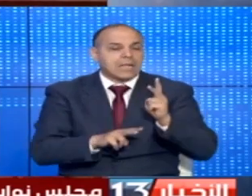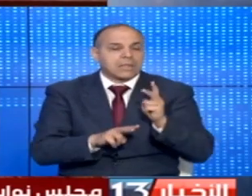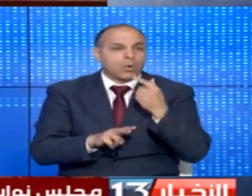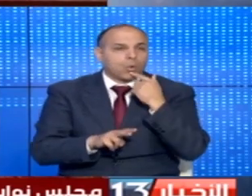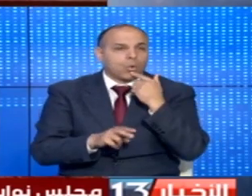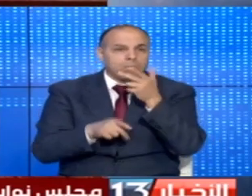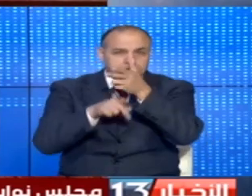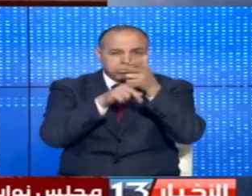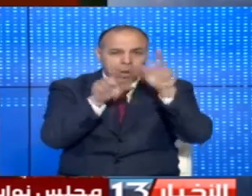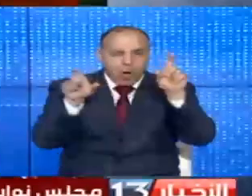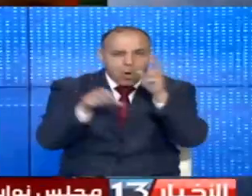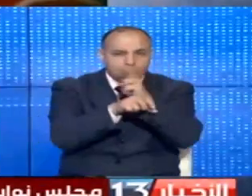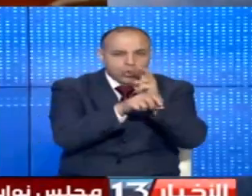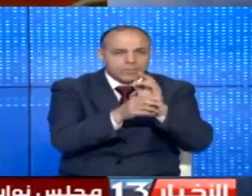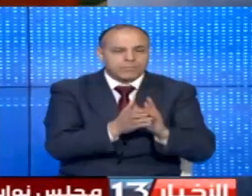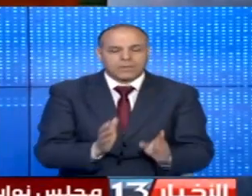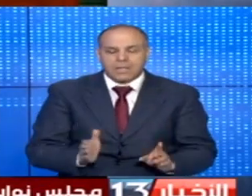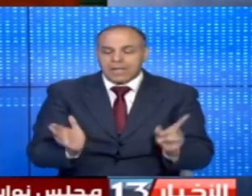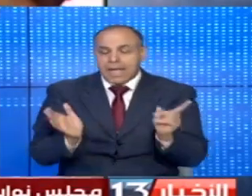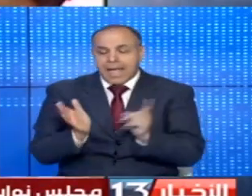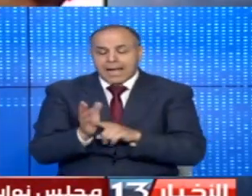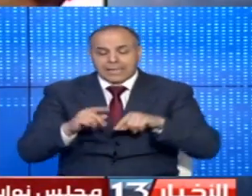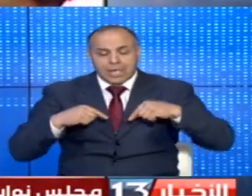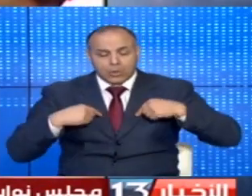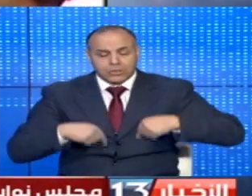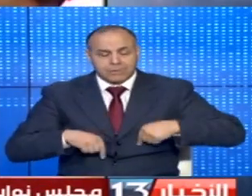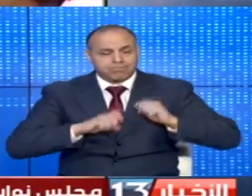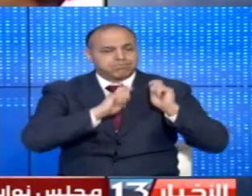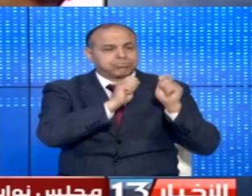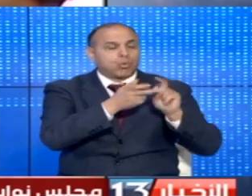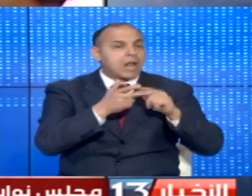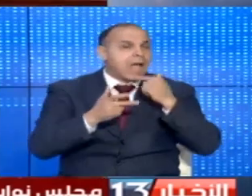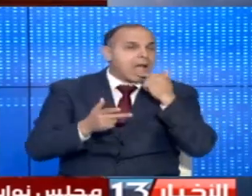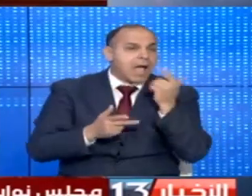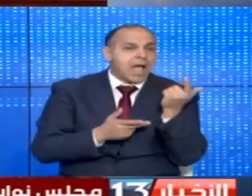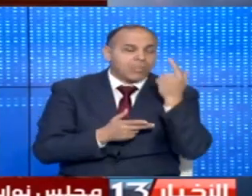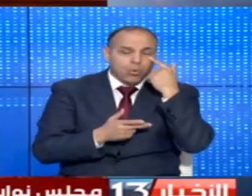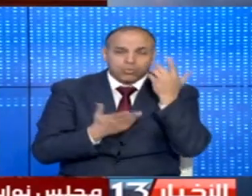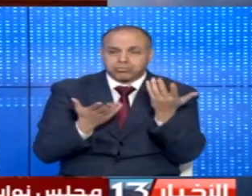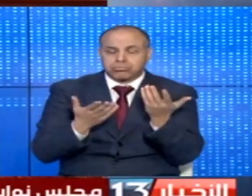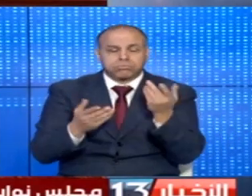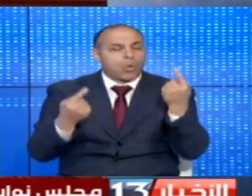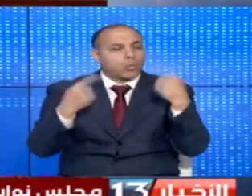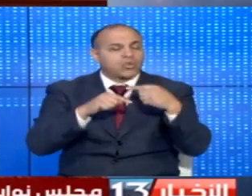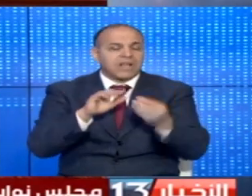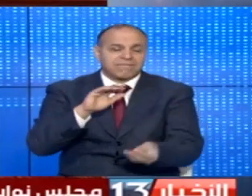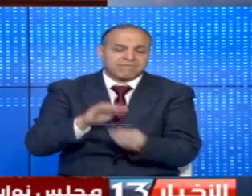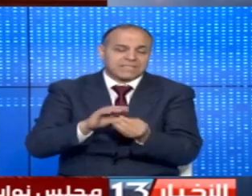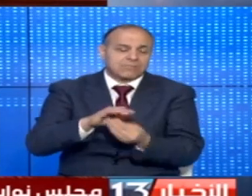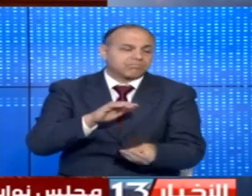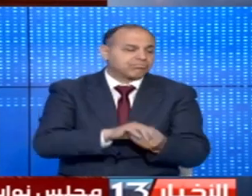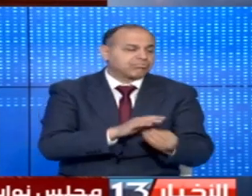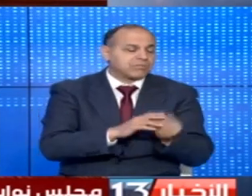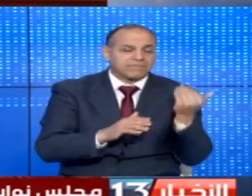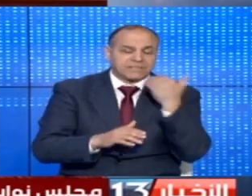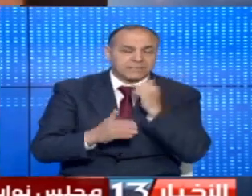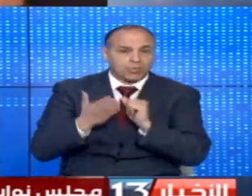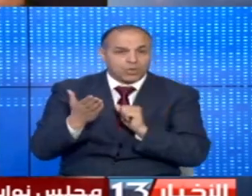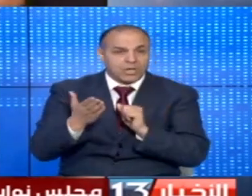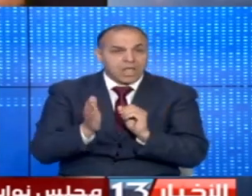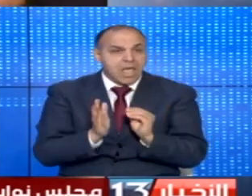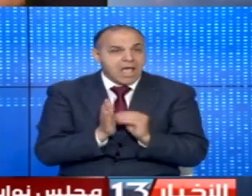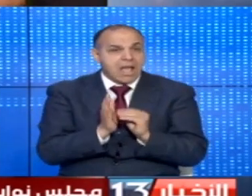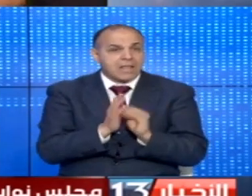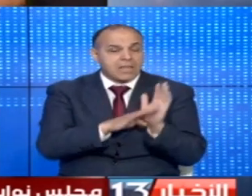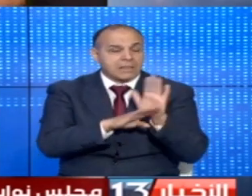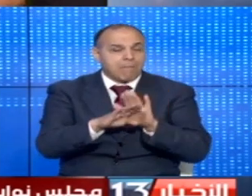كاميرات المراقبه كما اكد رئيس الحكومه المكلف ضروره ان يشهد افق مكافحه الفساد والرشوه تسارعا وذلك ب